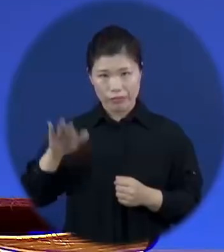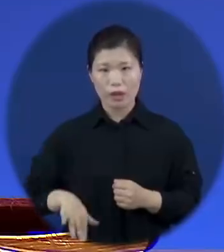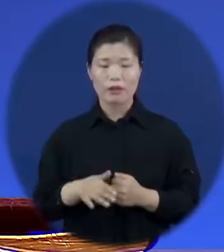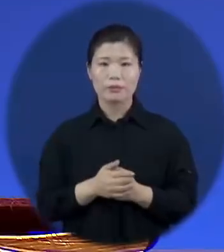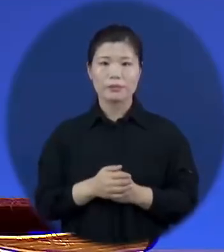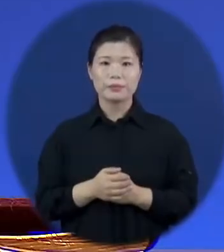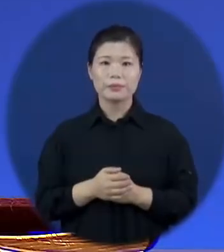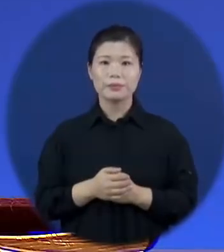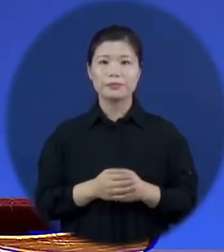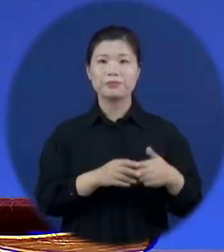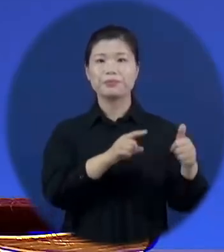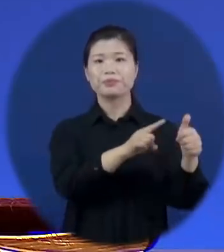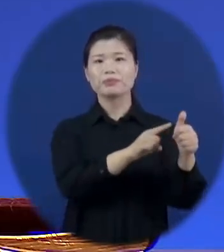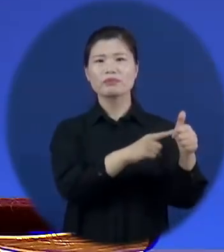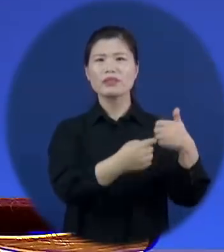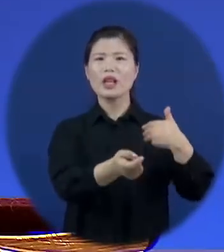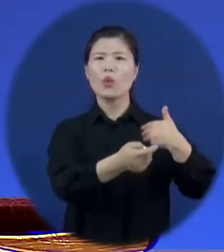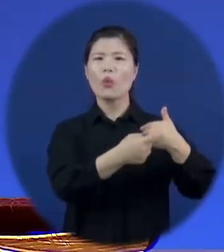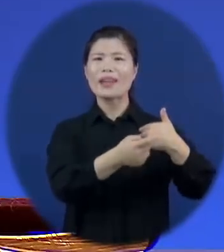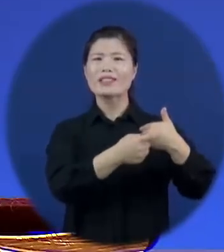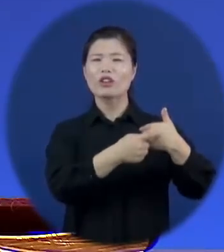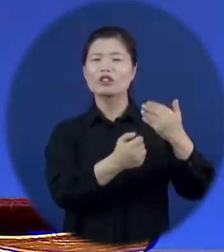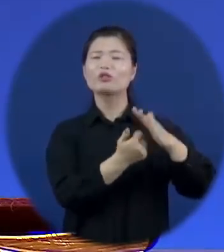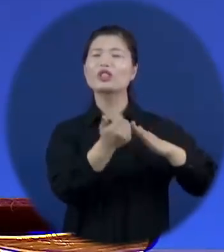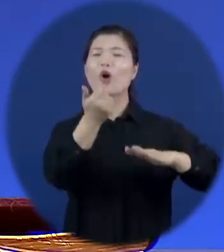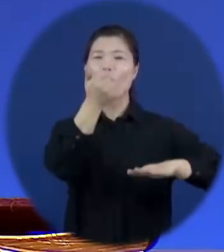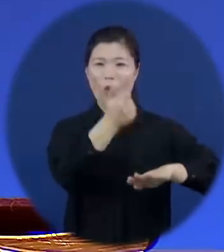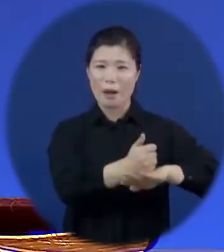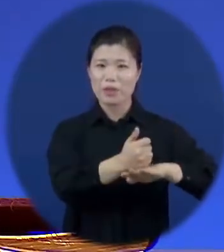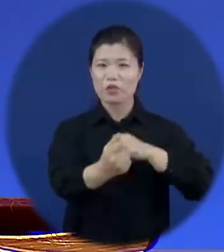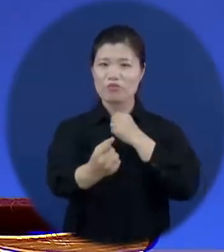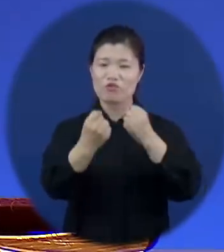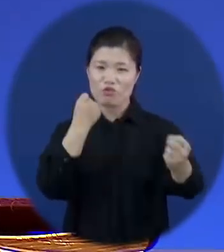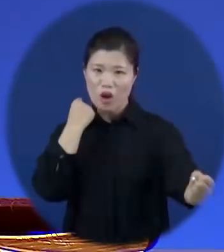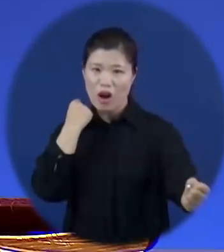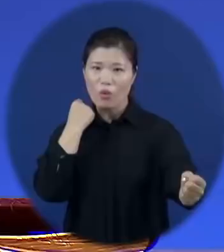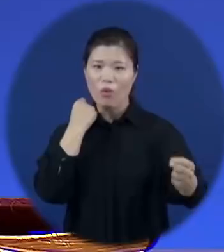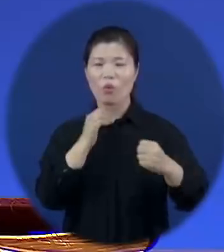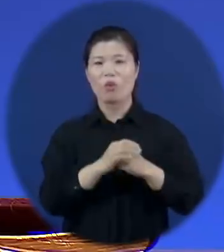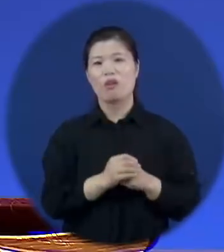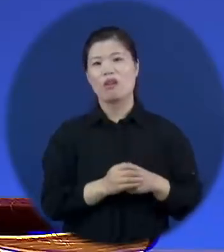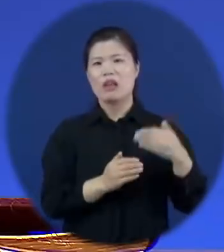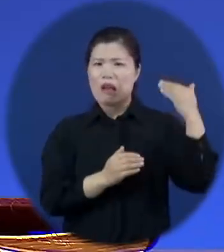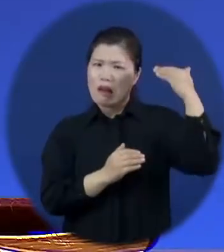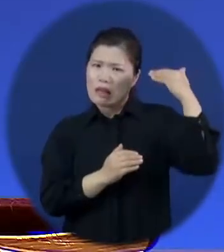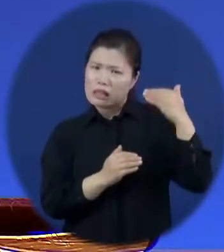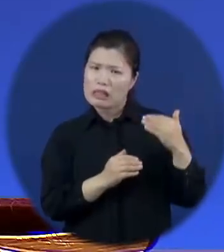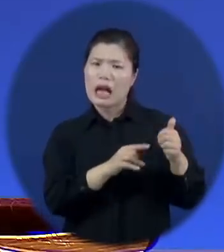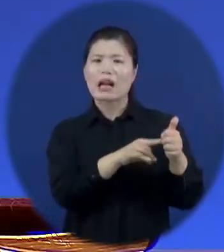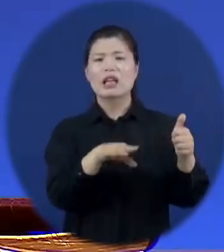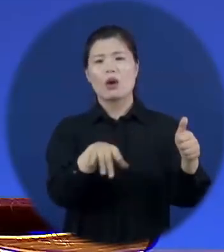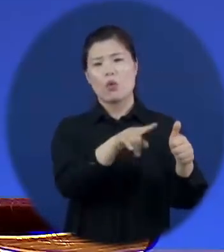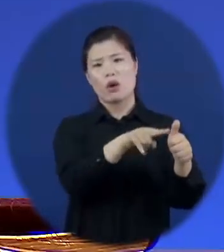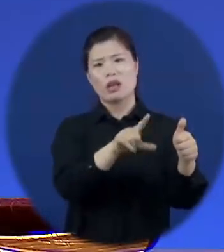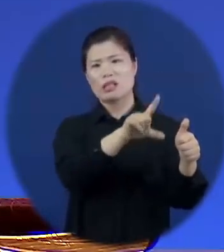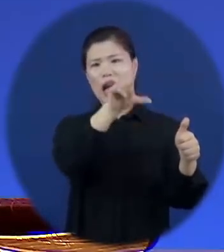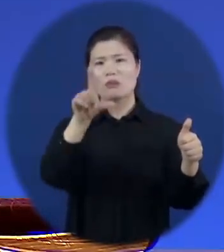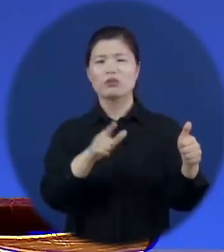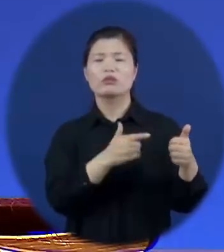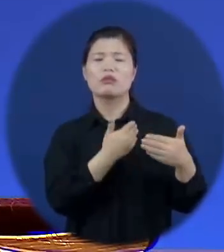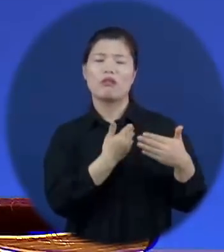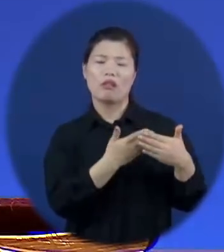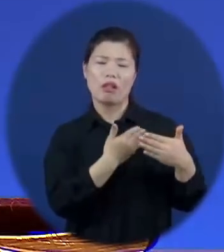그런데요, 그의 외적인 출세에도 불구하고 삭개오의 삶은 갈수록 불안하고